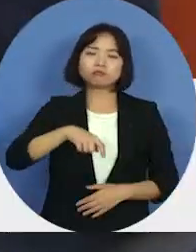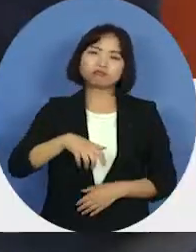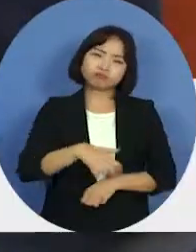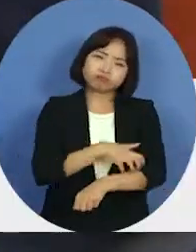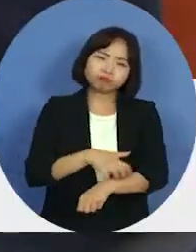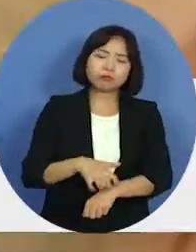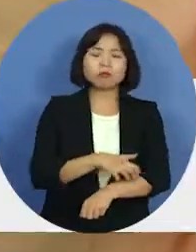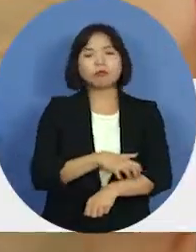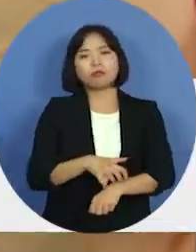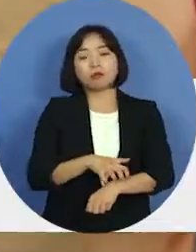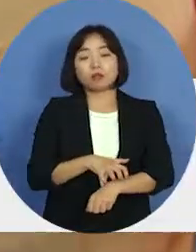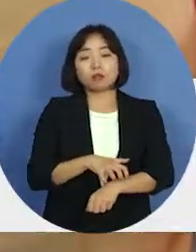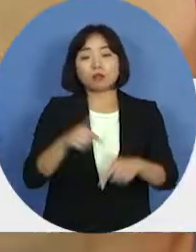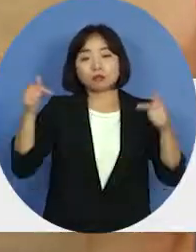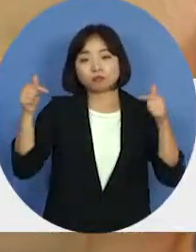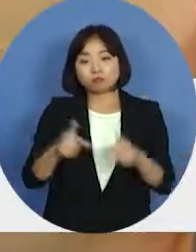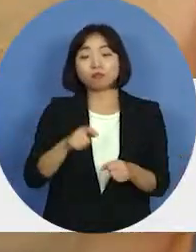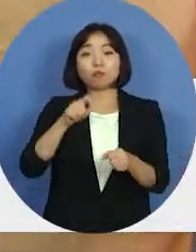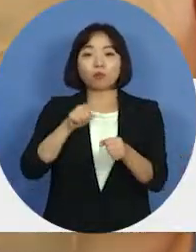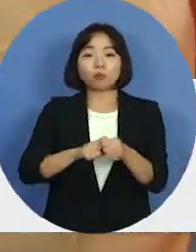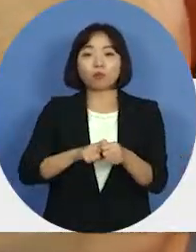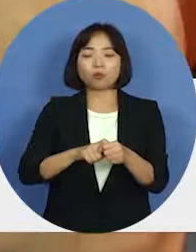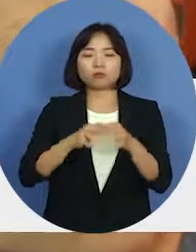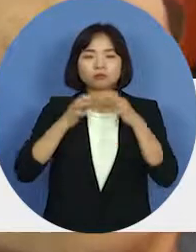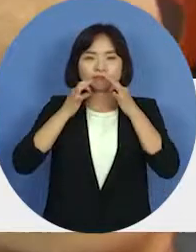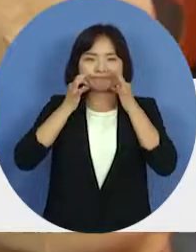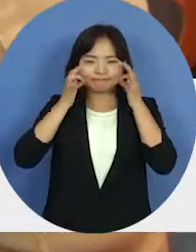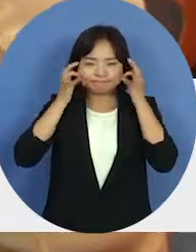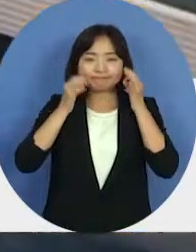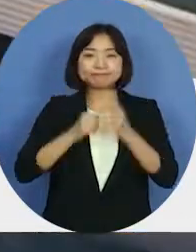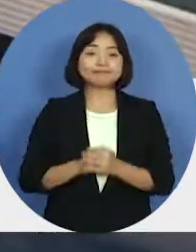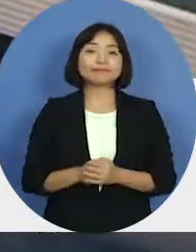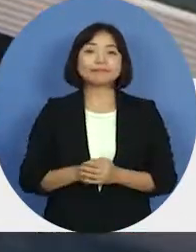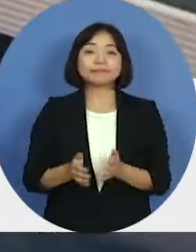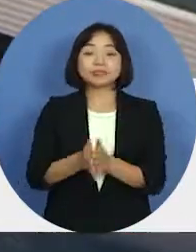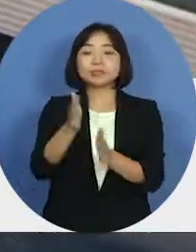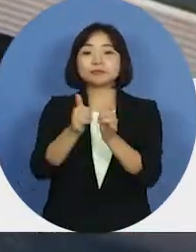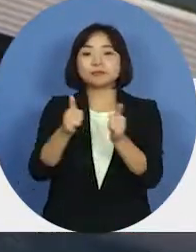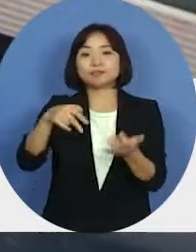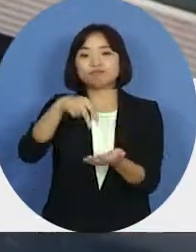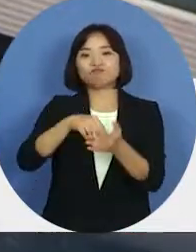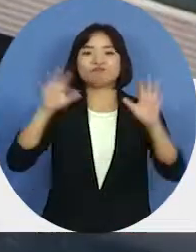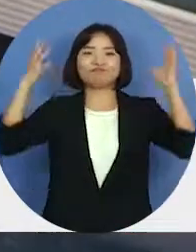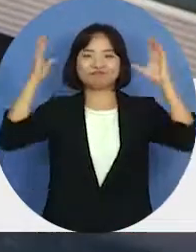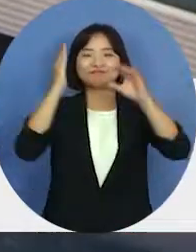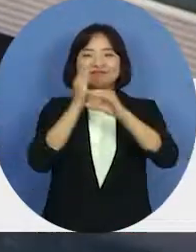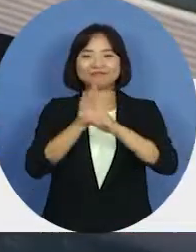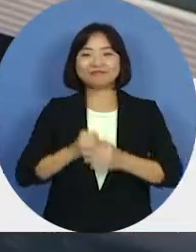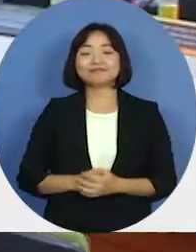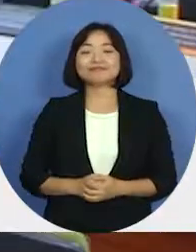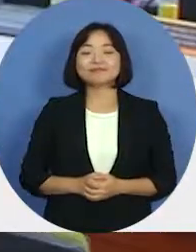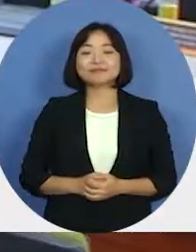불편사항과 애로사항을 해소하기 위해 최선의 노력을 기울여 시민들로부터 큰 호응을 얻고 있습니다.